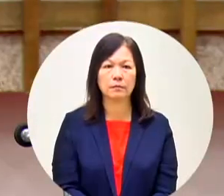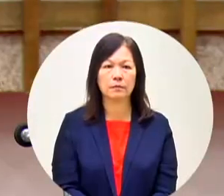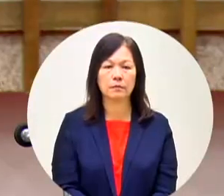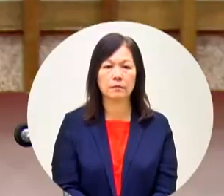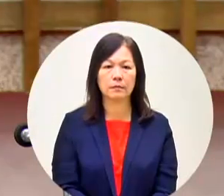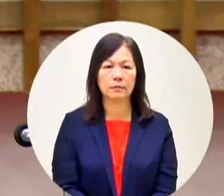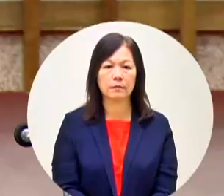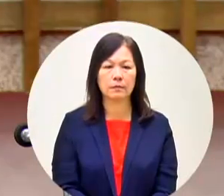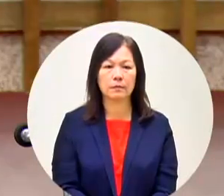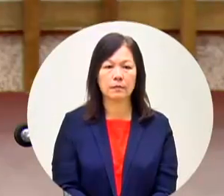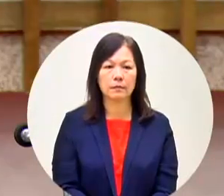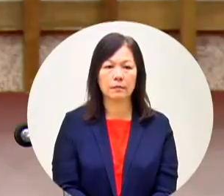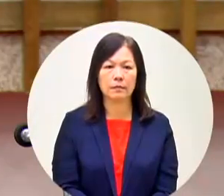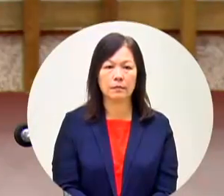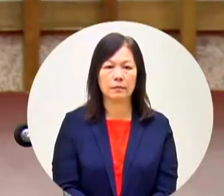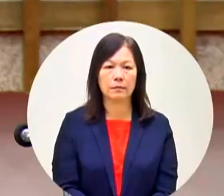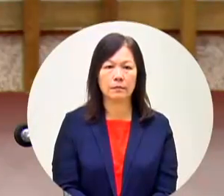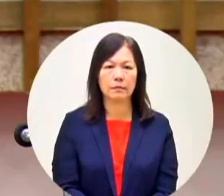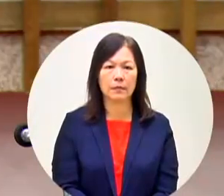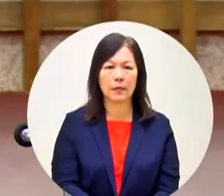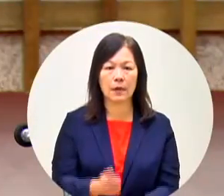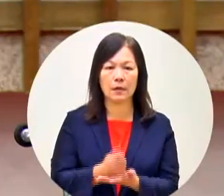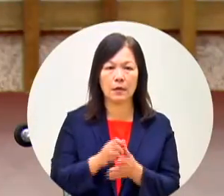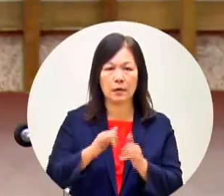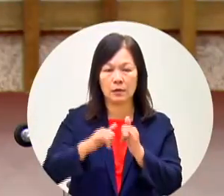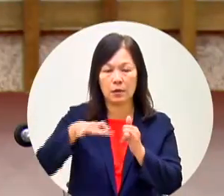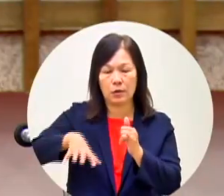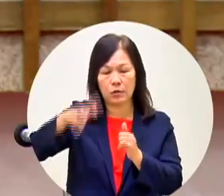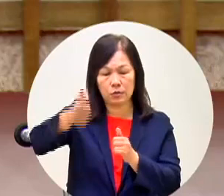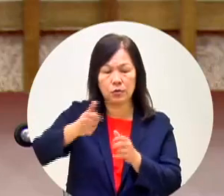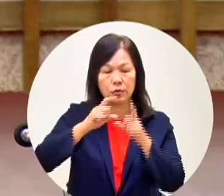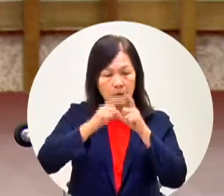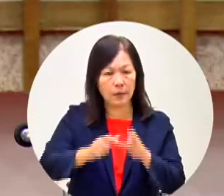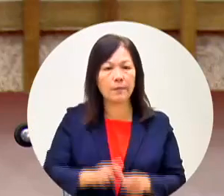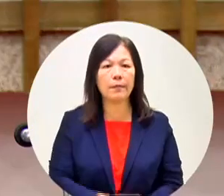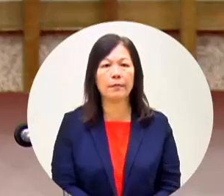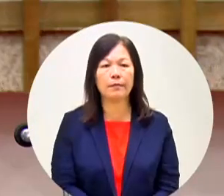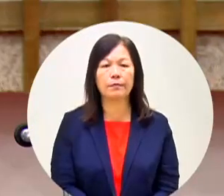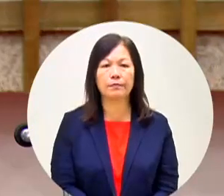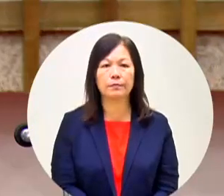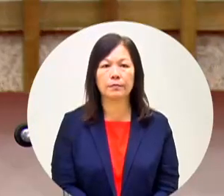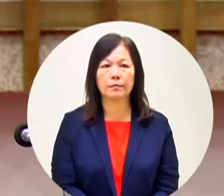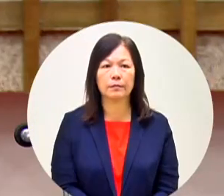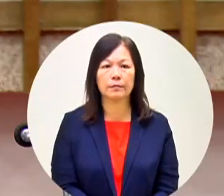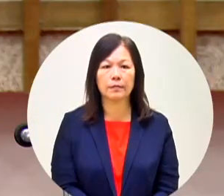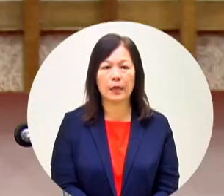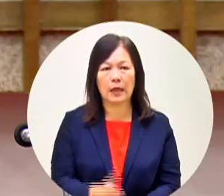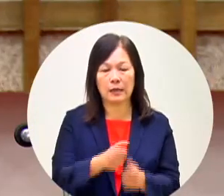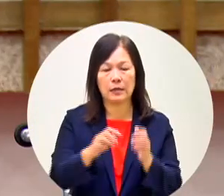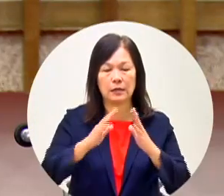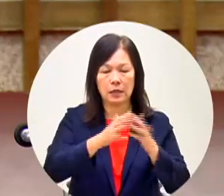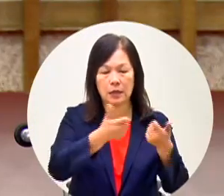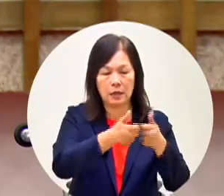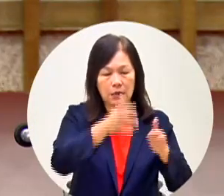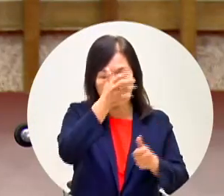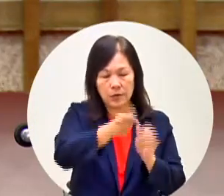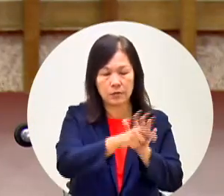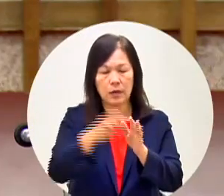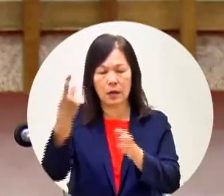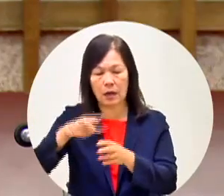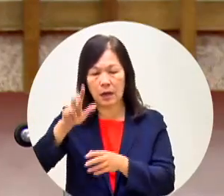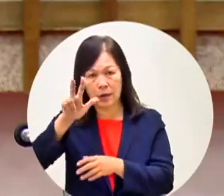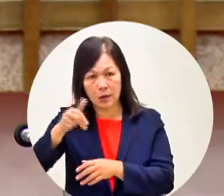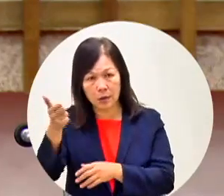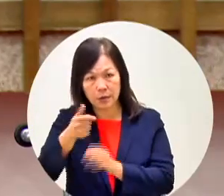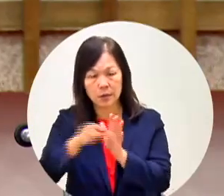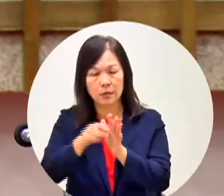社会局长呢，请耽误。 谢谢议长，谢谢刘议员哈。那这一块部分，刚刚市长已经有